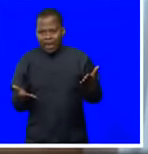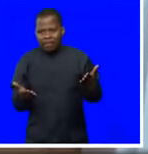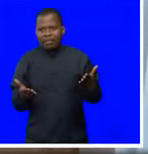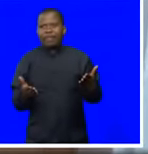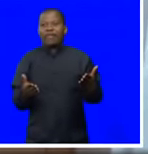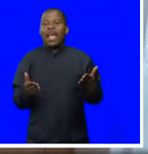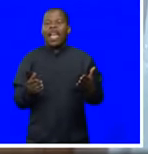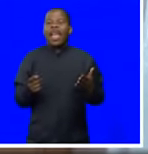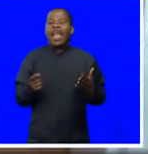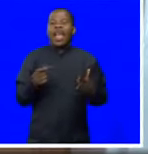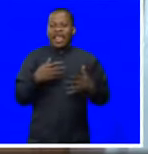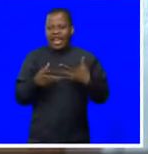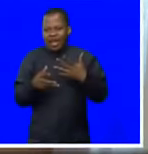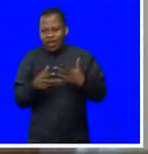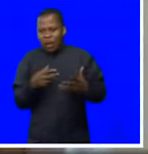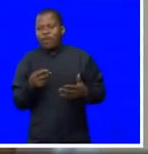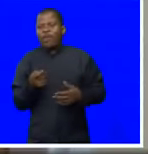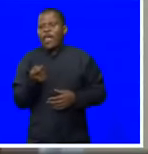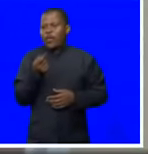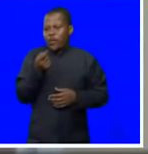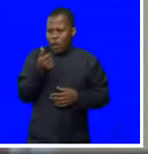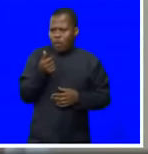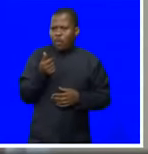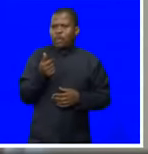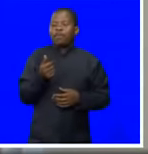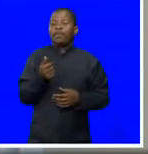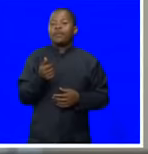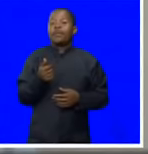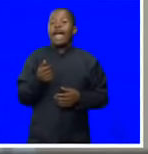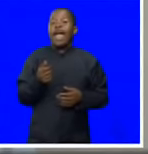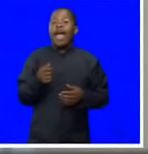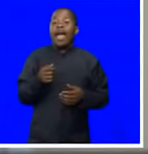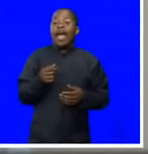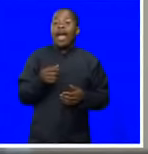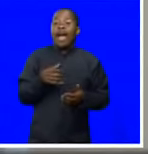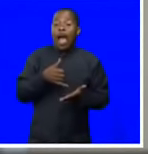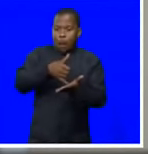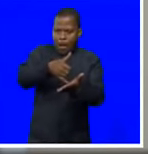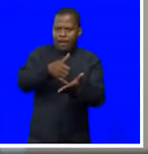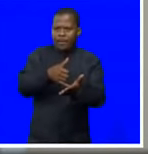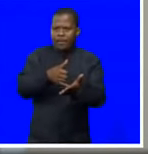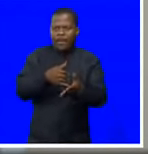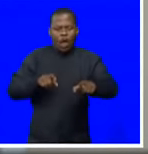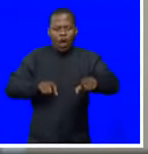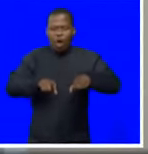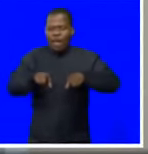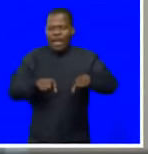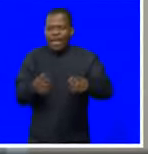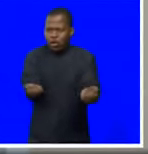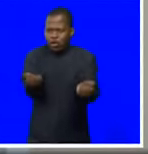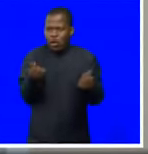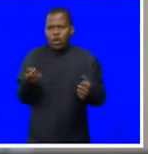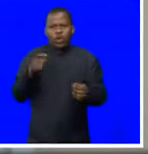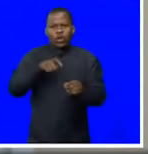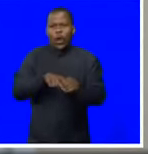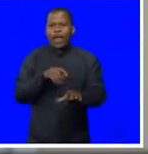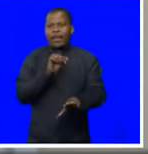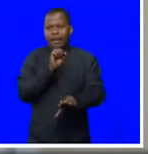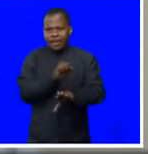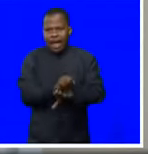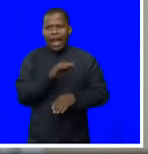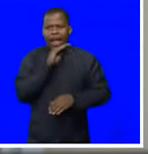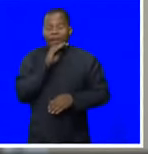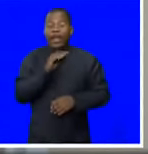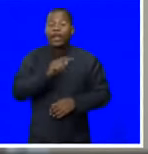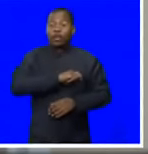ubheje ngaso lesithombile. Bangasilwela kunenzaba lokuthi sinani kulendlela labaye batimisele ngayo nabangena egroundini. So sawuya